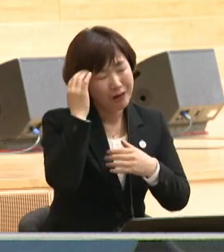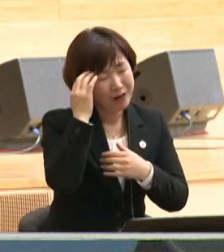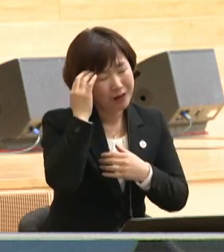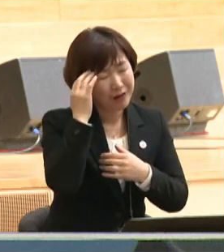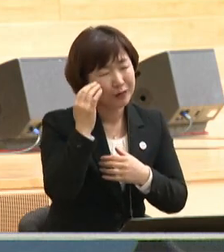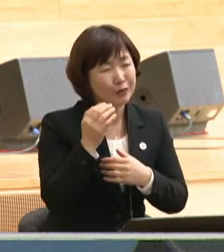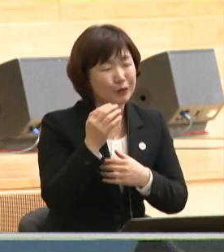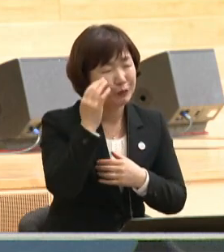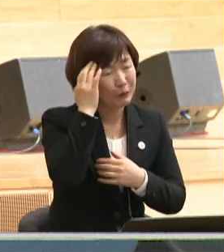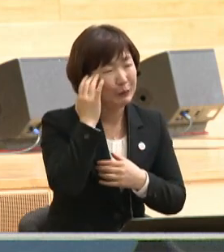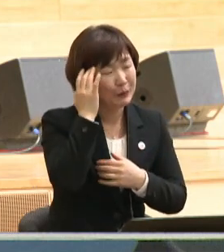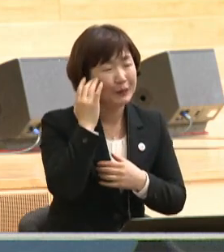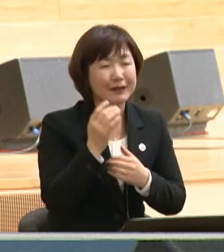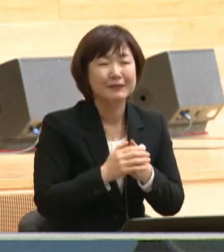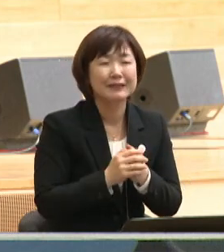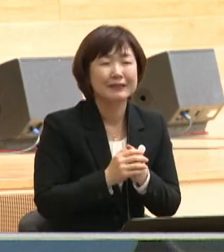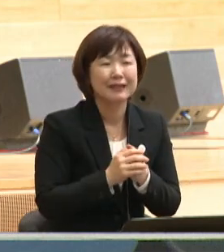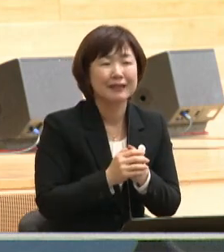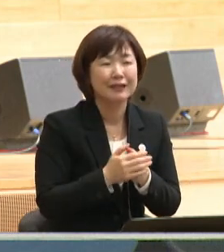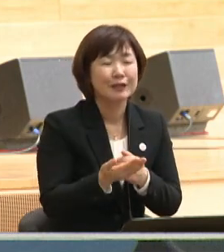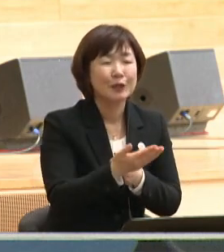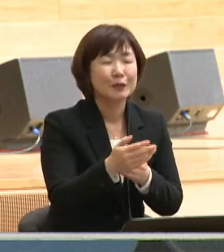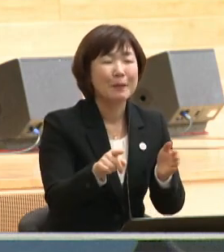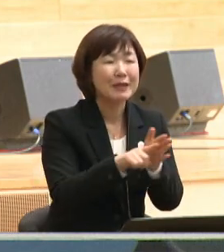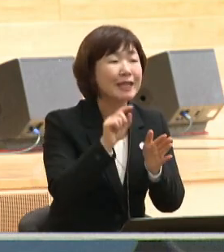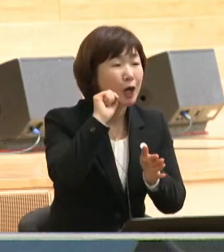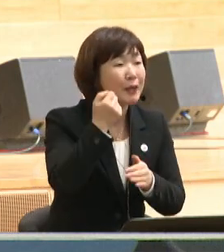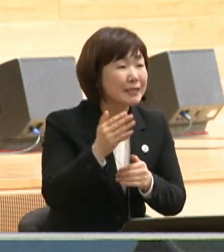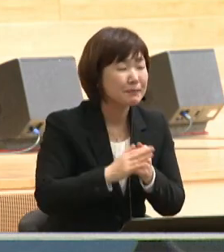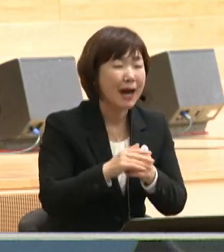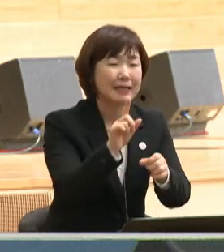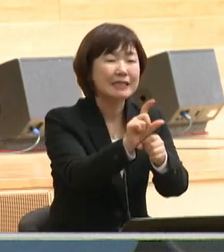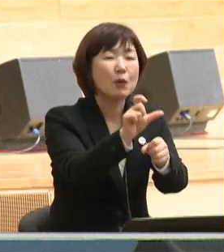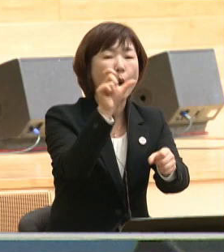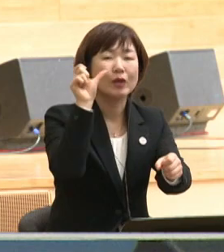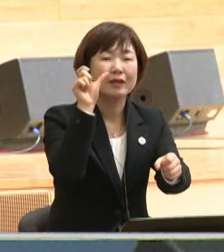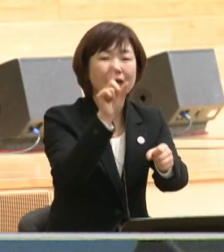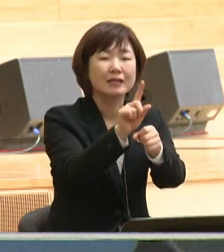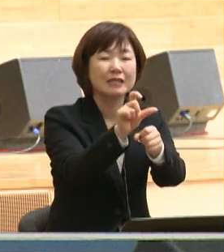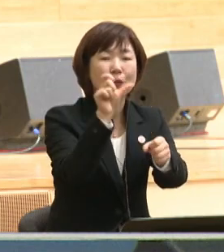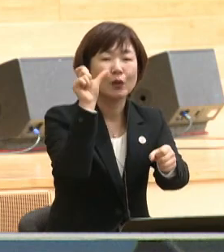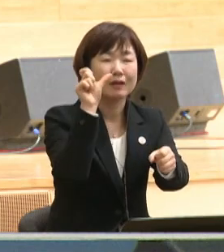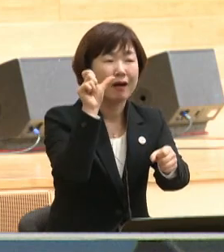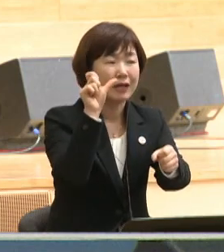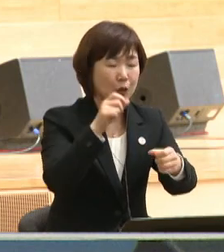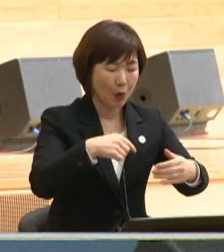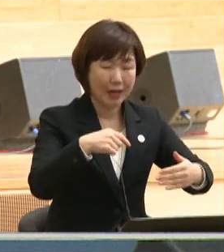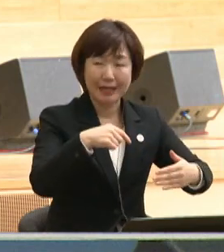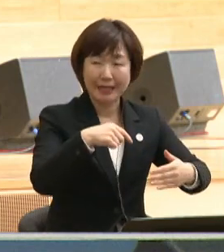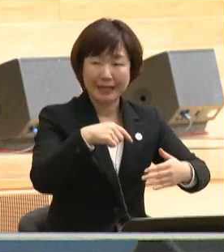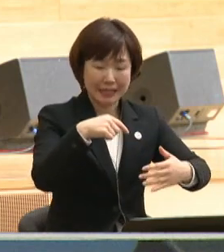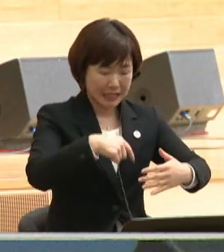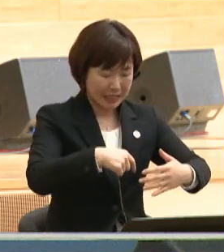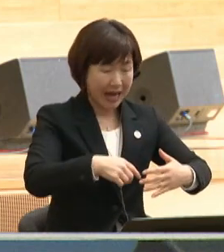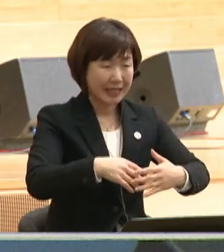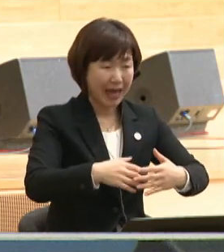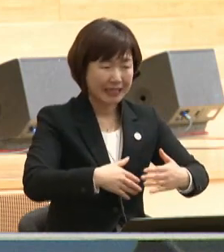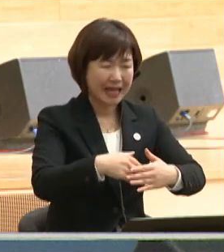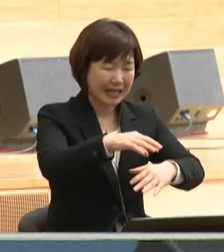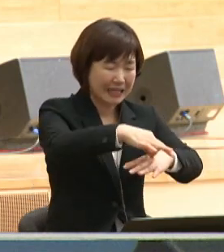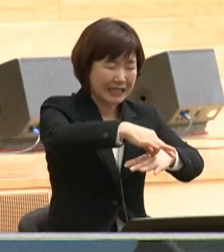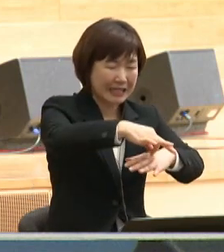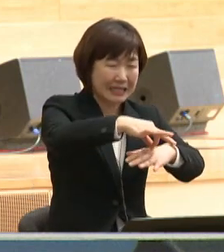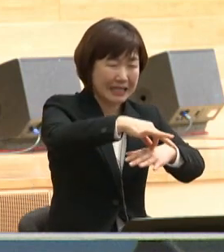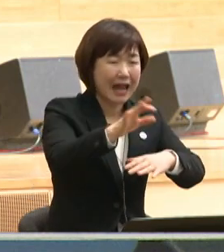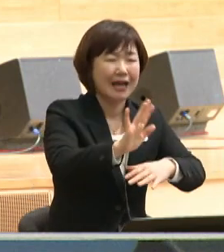있어요 아 근데 여러분 믿으실지 모르겠지만 15년 전만 해도 요한의 다 근육이었거든요